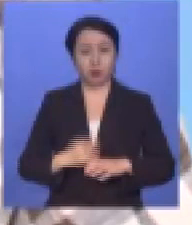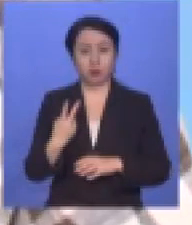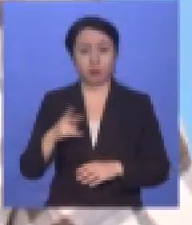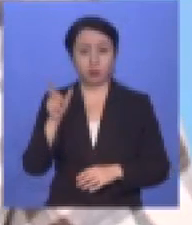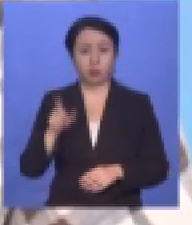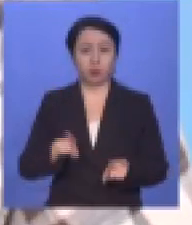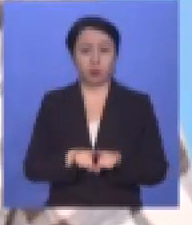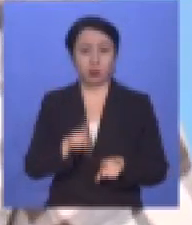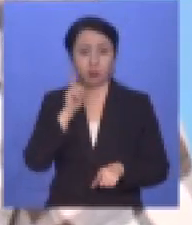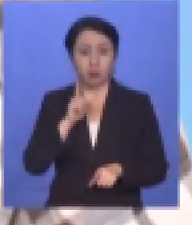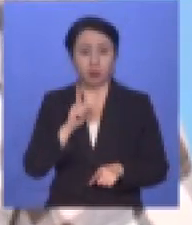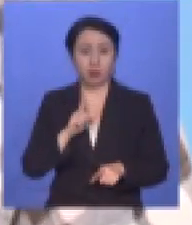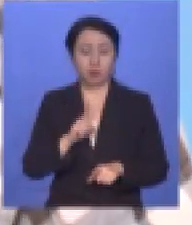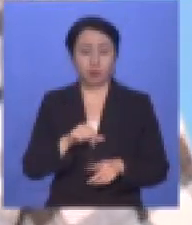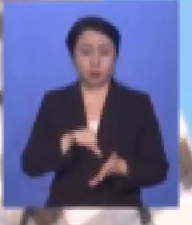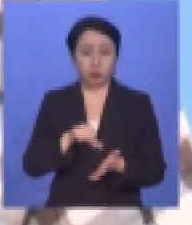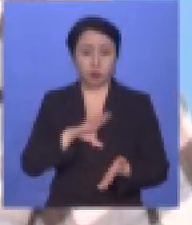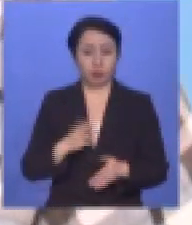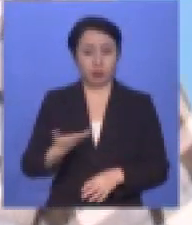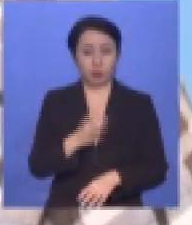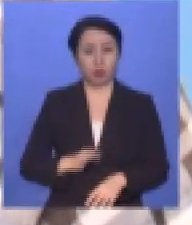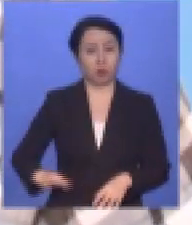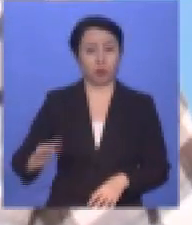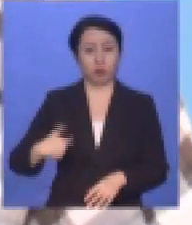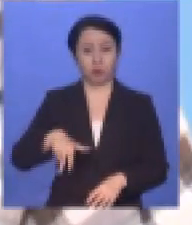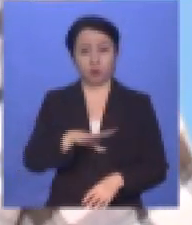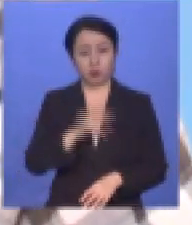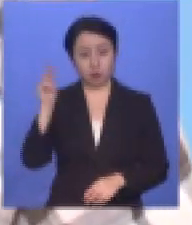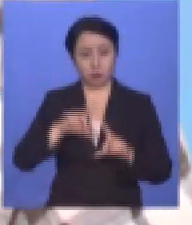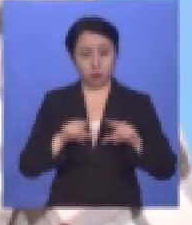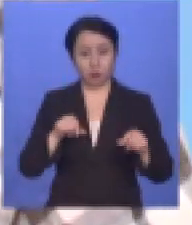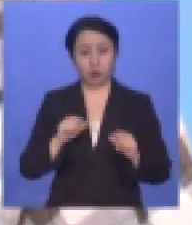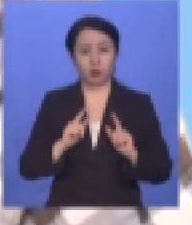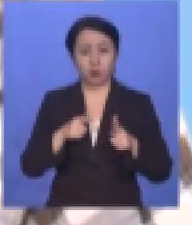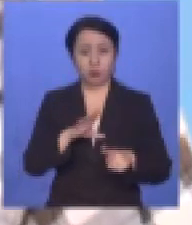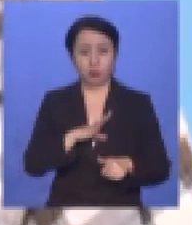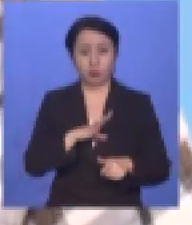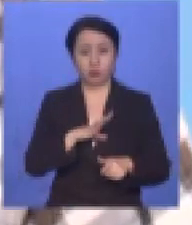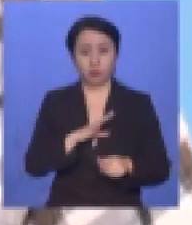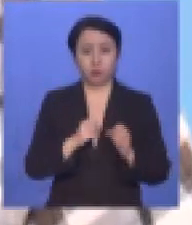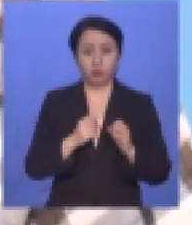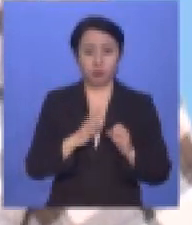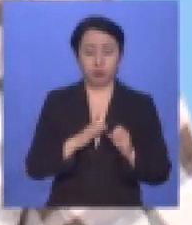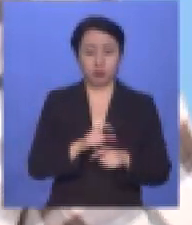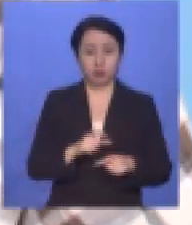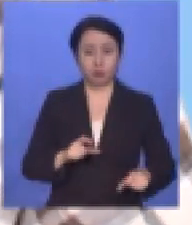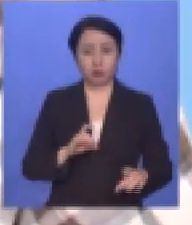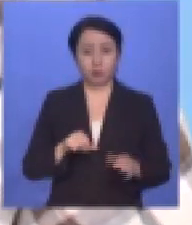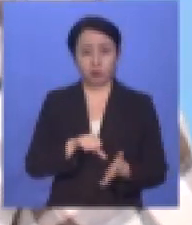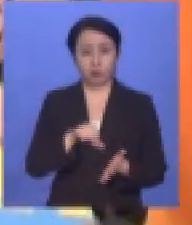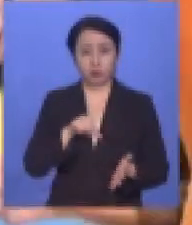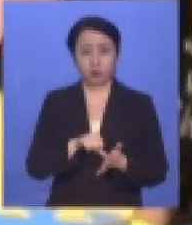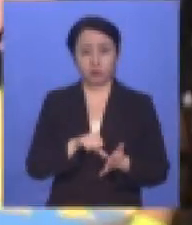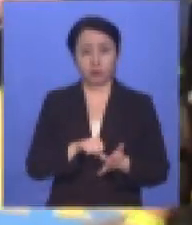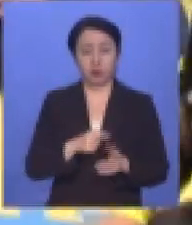одан үлкен жастағы жасөспірімдер қатысты. Біздің облысымыздан барлығы 3 бала сынға түсті, ал еліміз бойынша 15 жеткіншек сайысқа қатысып бақ